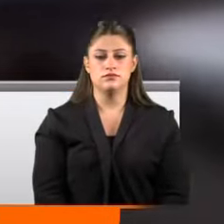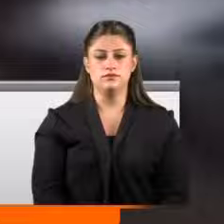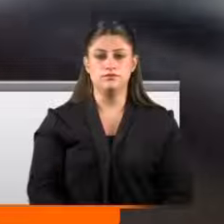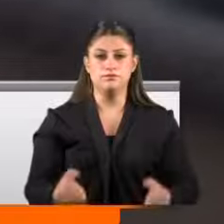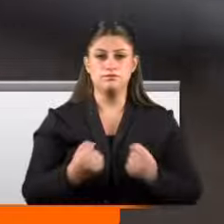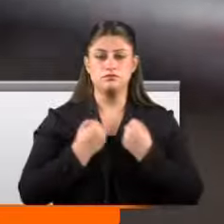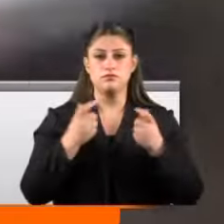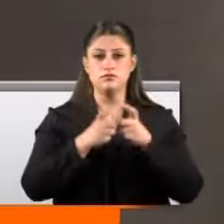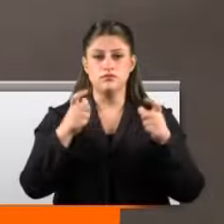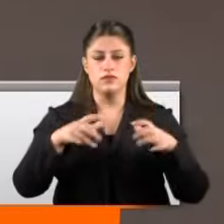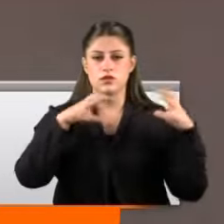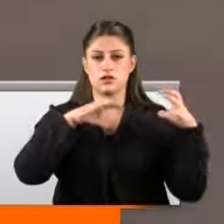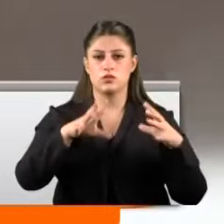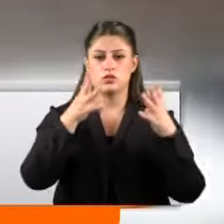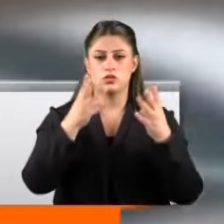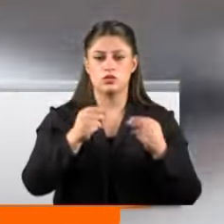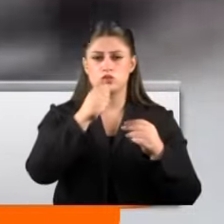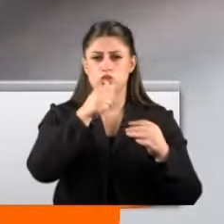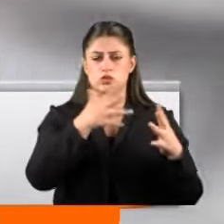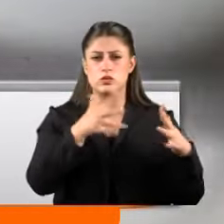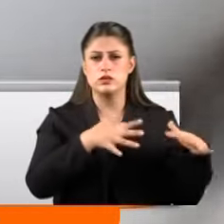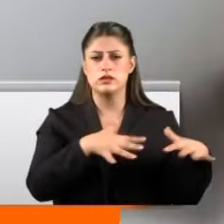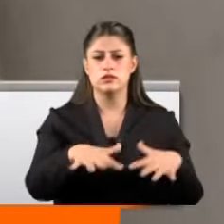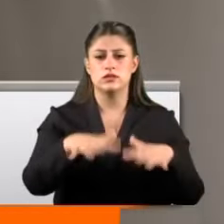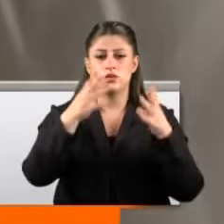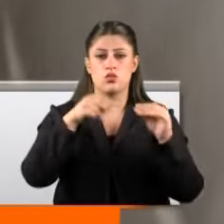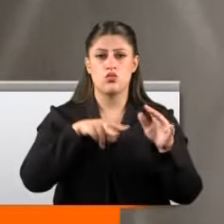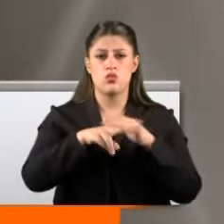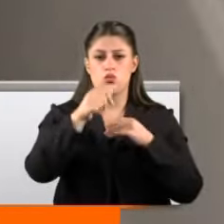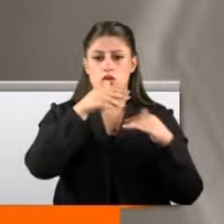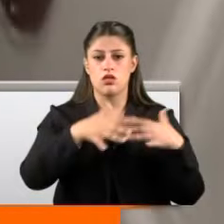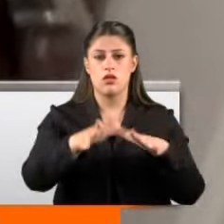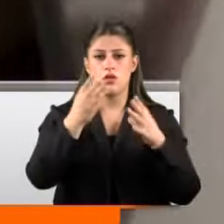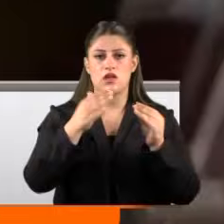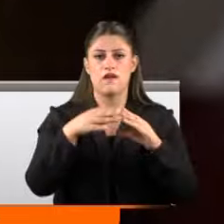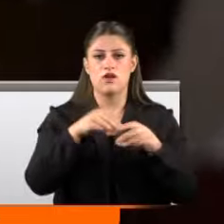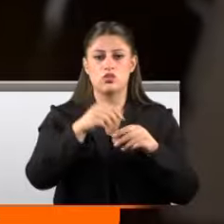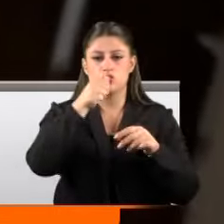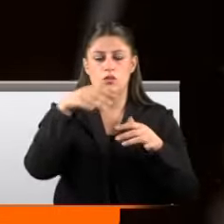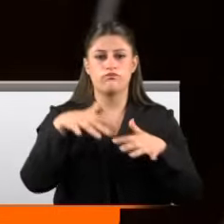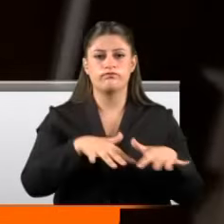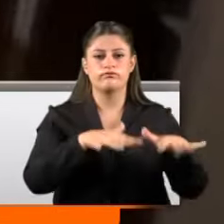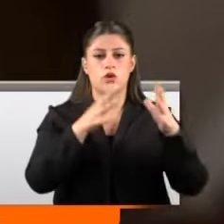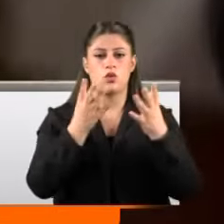Mega kenti yağmur vurdu, sağanak sel getirdi. Yollar göle dönerken evleri su bastı.